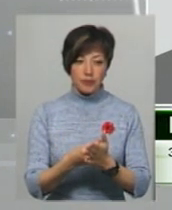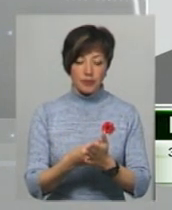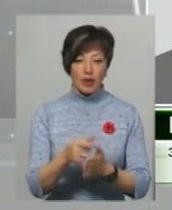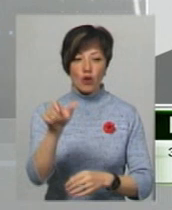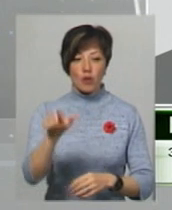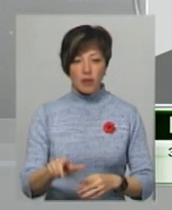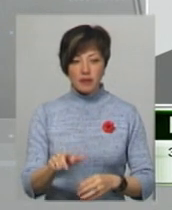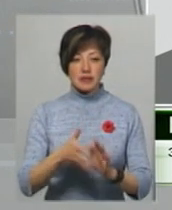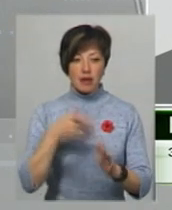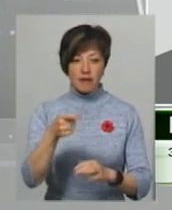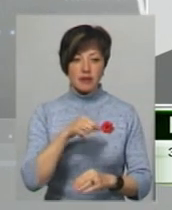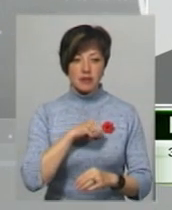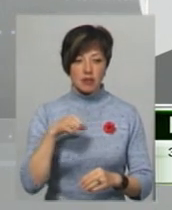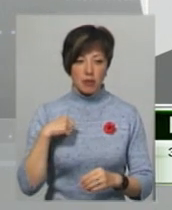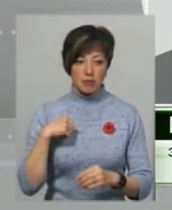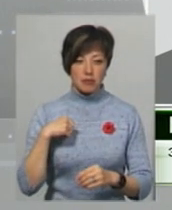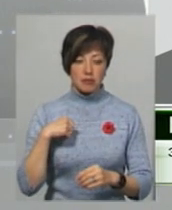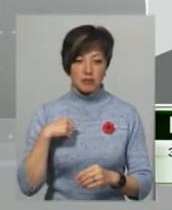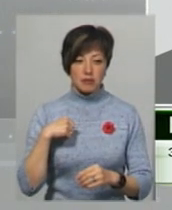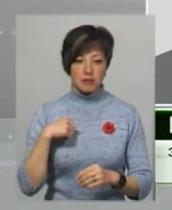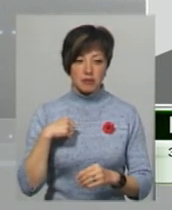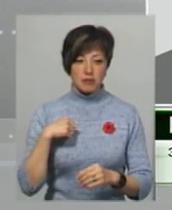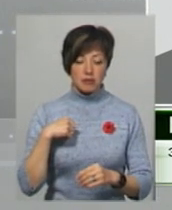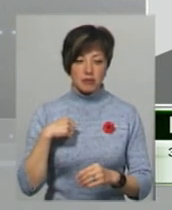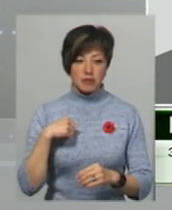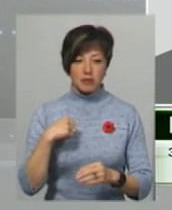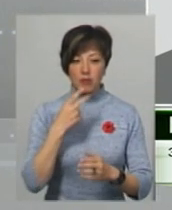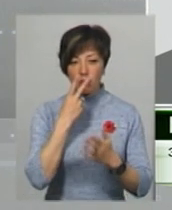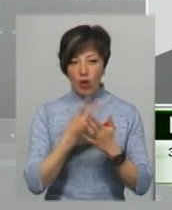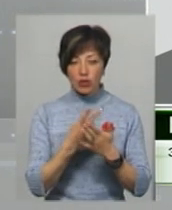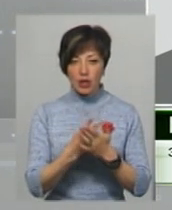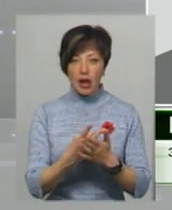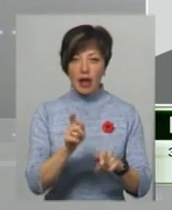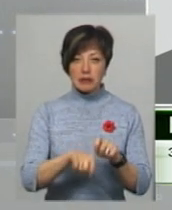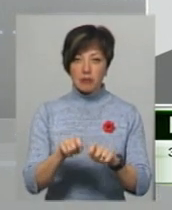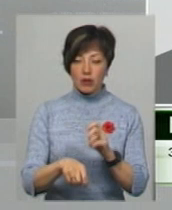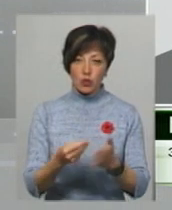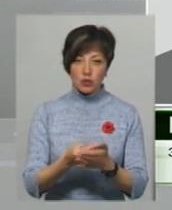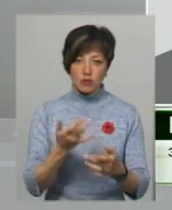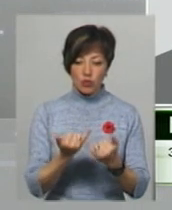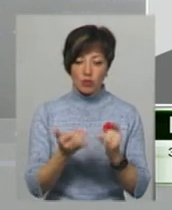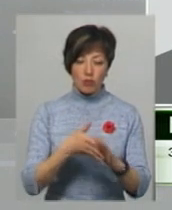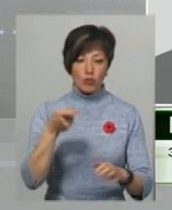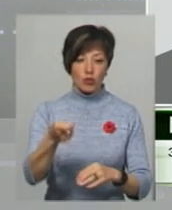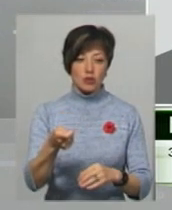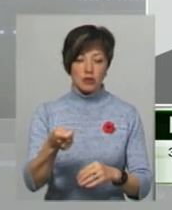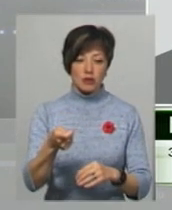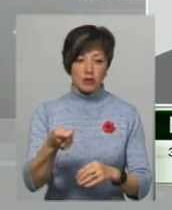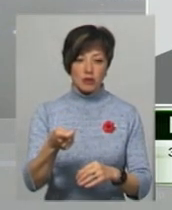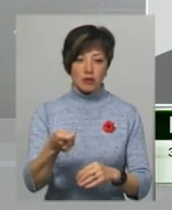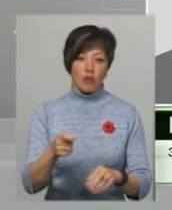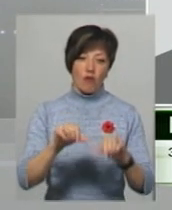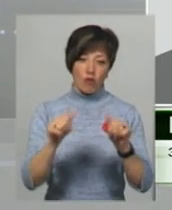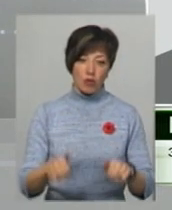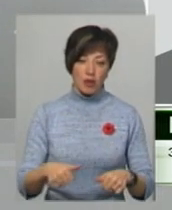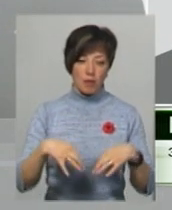громадянин заявив сам, от, опираючись на оцінку експерта. Сьогодні машина декларація була подана. Подана, ми її